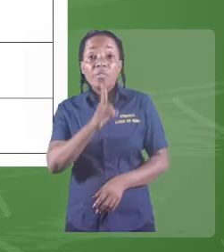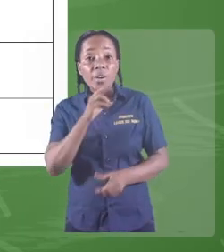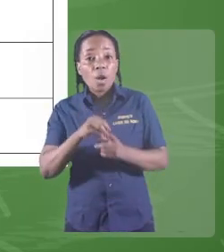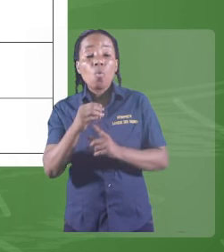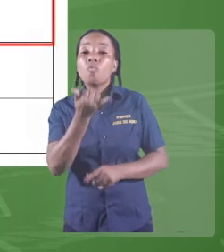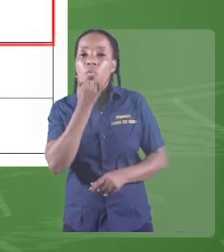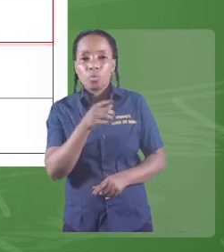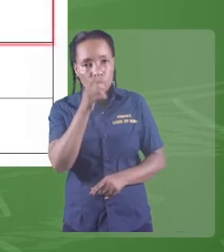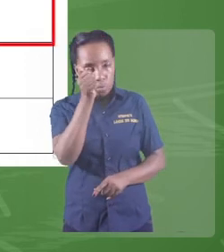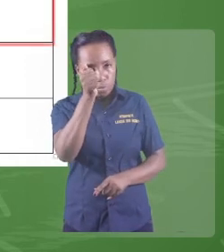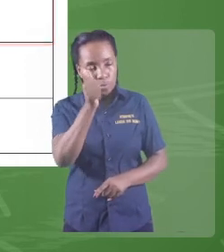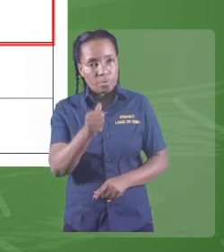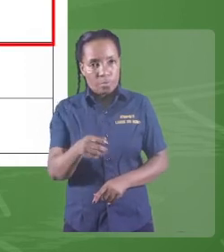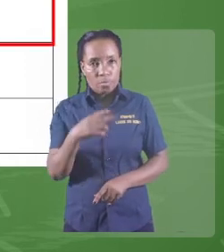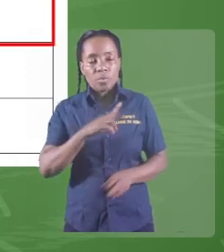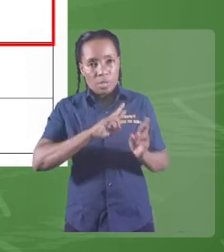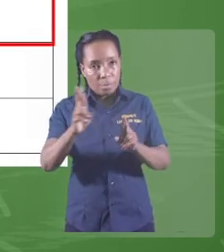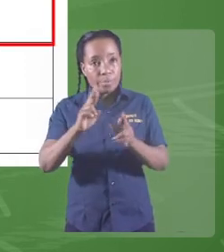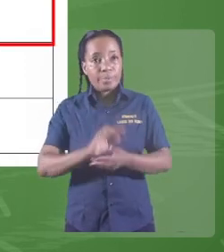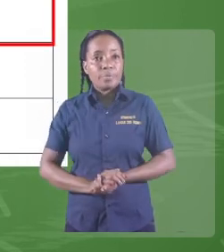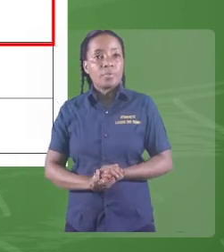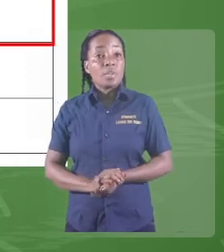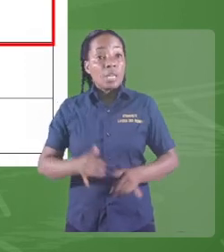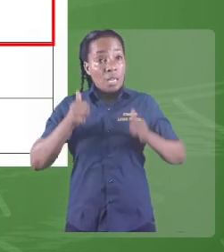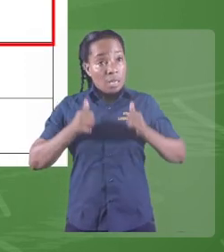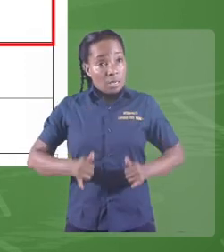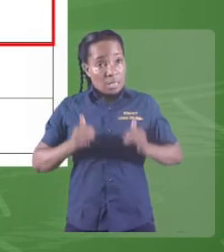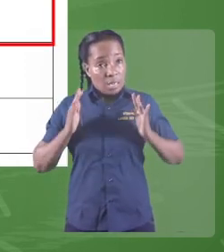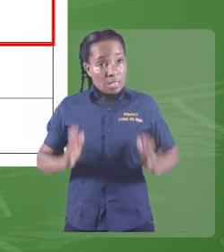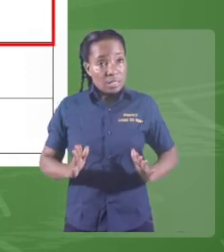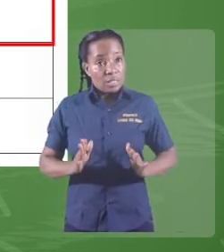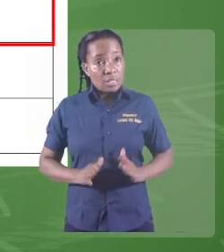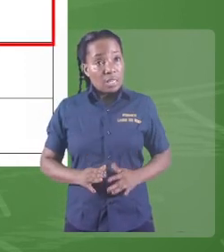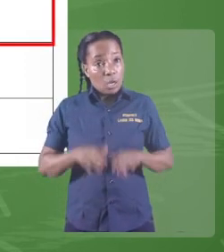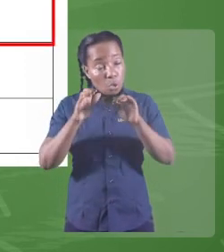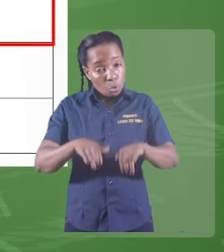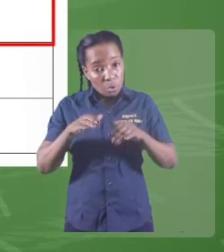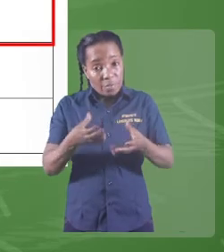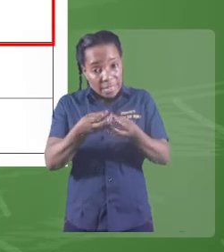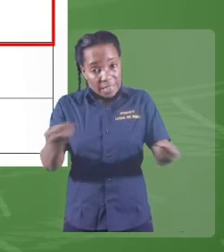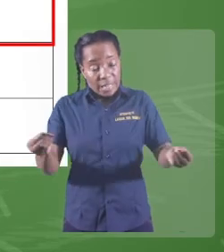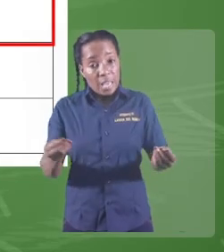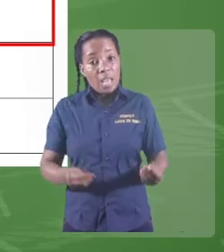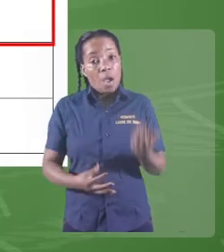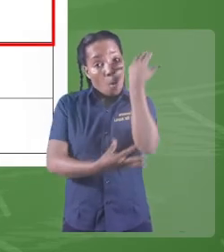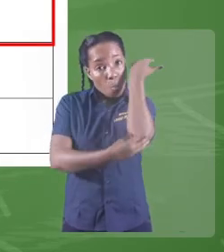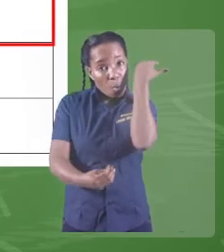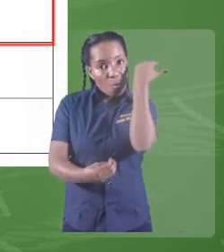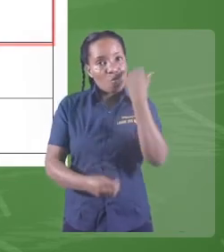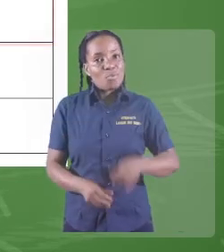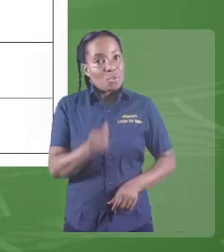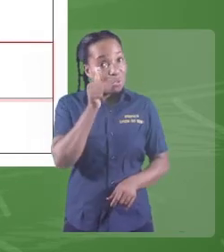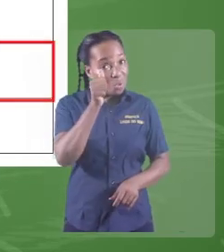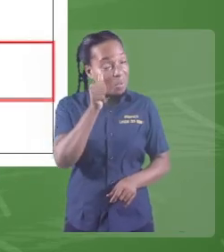faux? Les autochtones musulmans cultivent des terres pauvres. Regardez bien, faites attention. Vrai ou